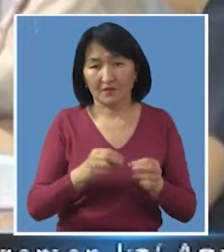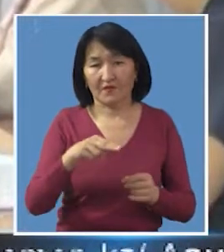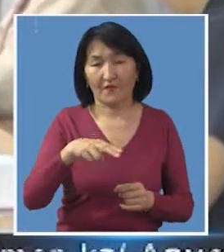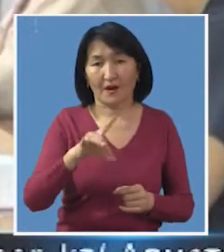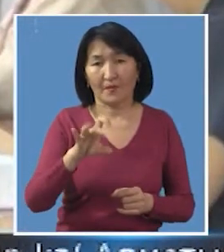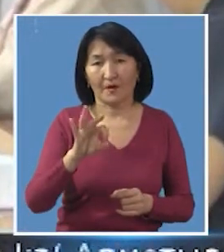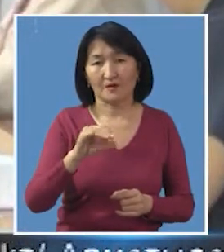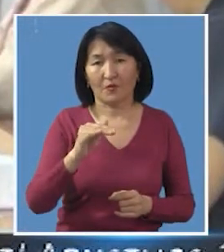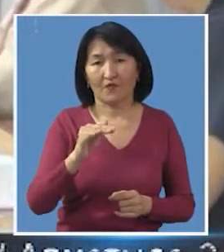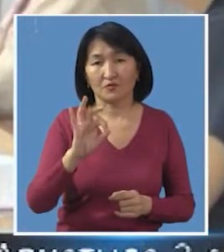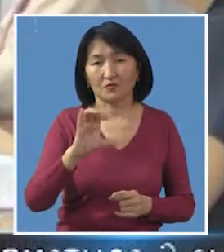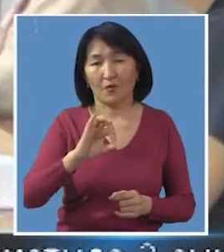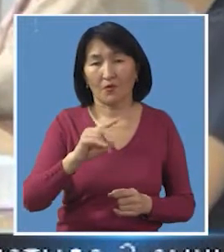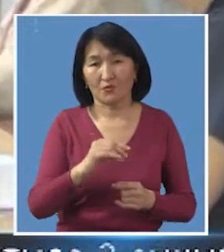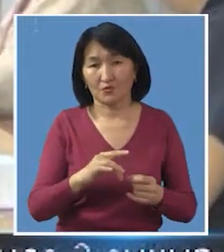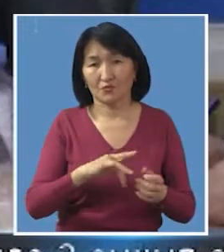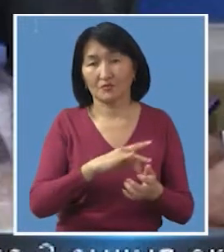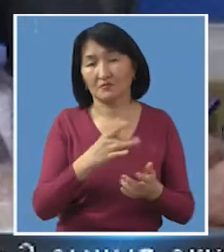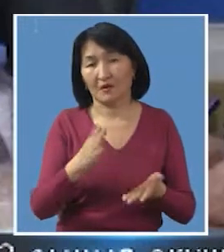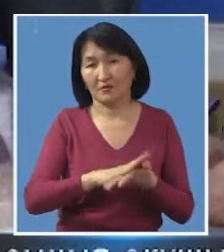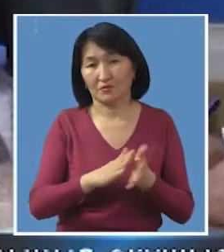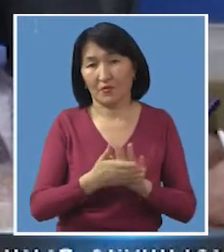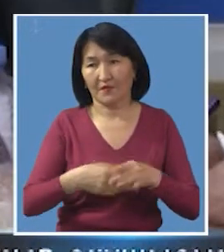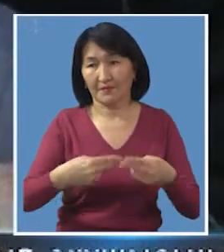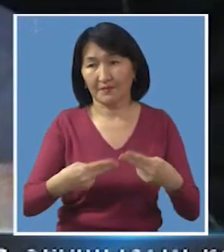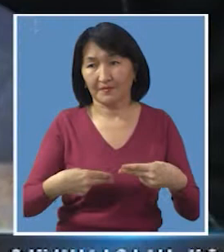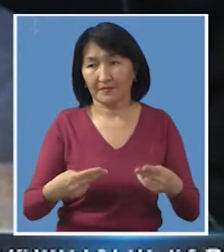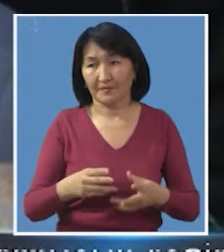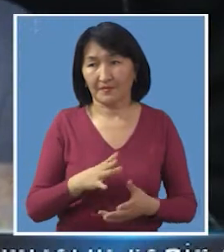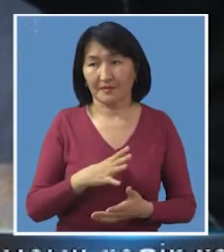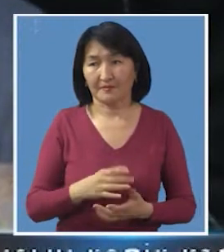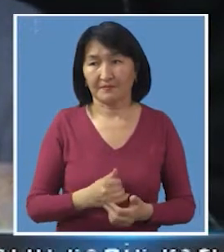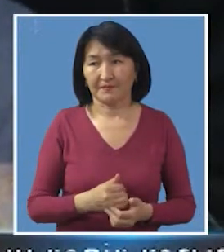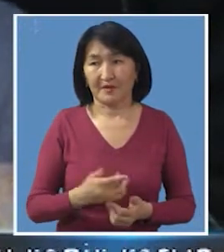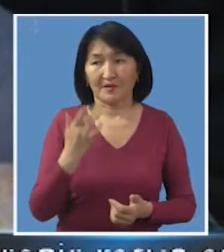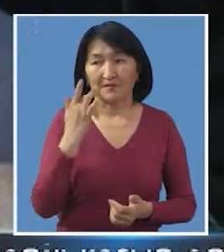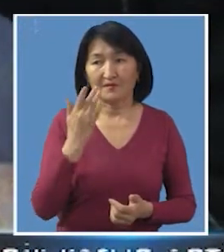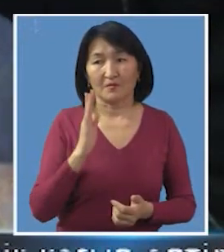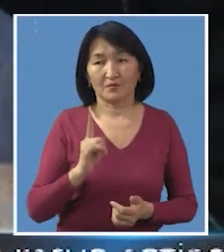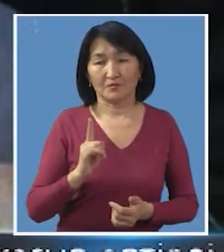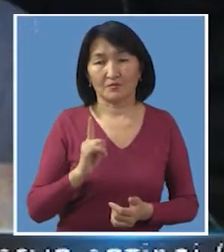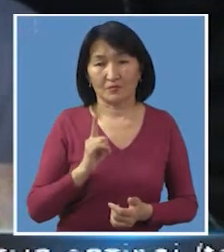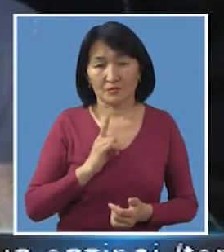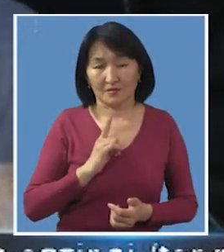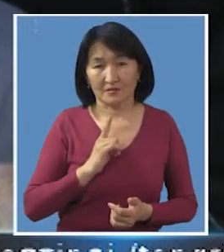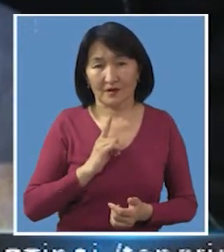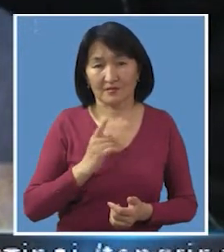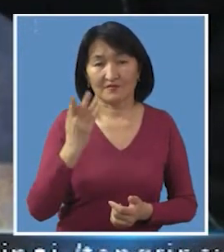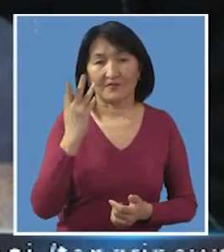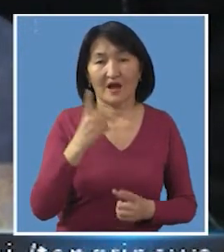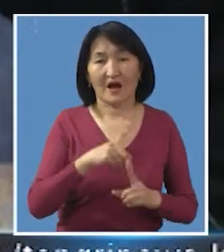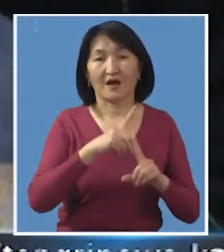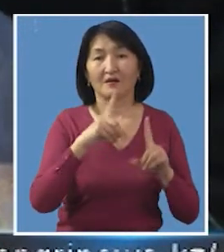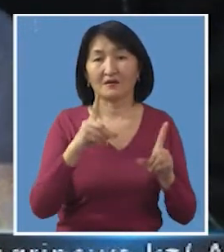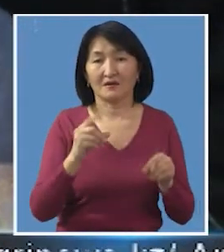ортақ меморандумға қол қойды. Біз күтіп отырамыз, қай жерде не болып отыр деп, қай жерде қарыз көбейді, қай жерде жаңағы